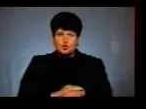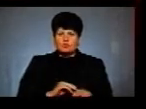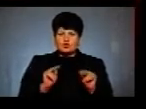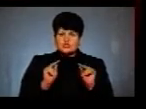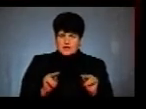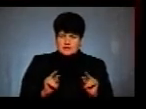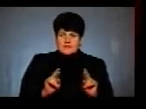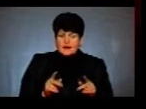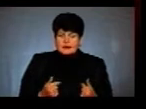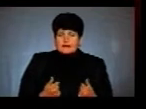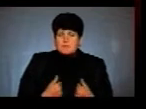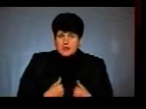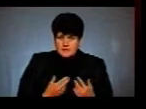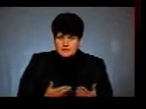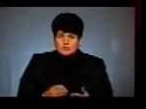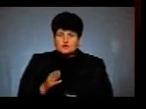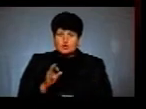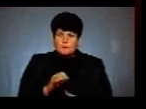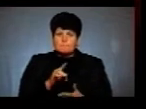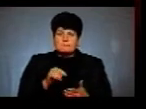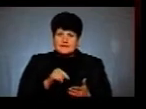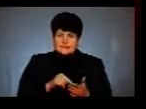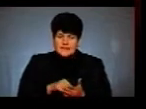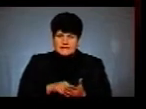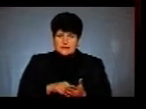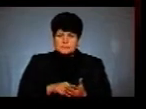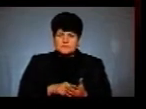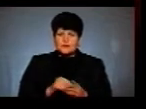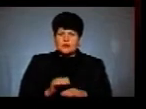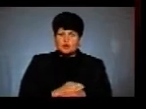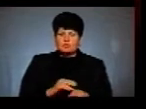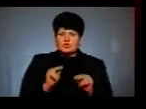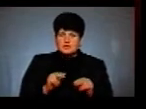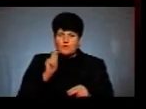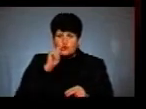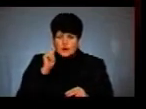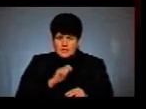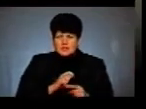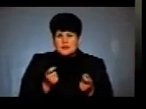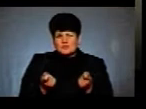академдоброчесність. Як на мене, то питання академічної доброчесності в Україні трошки